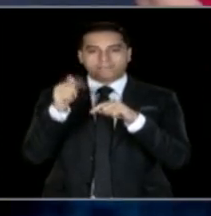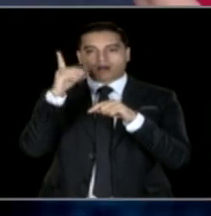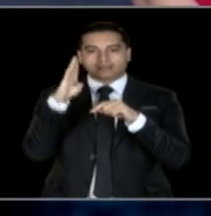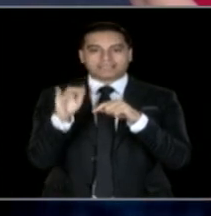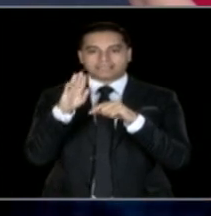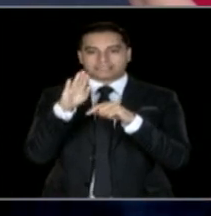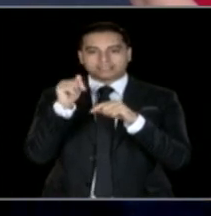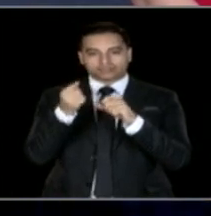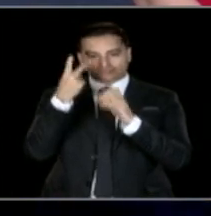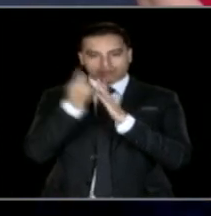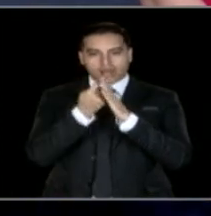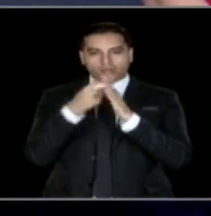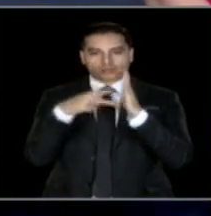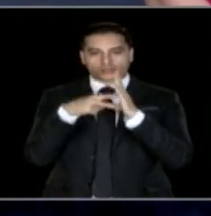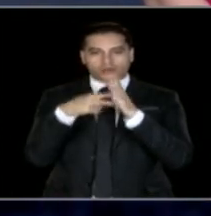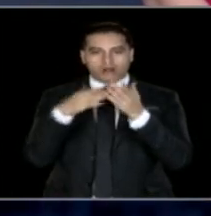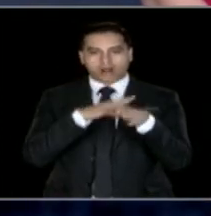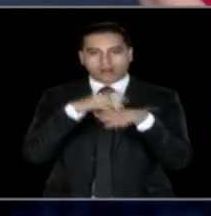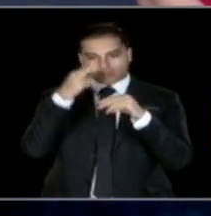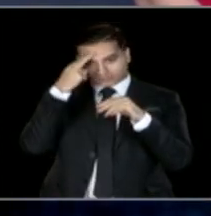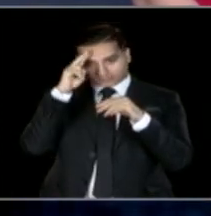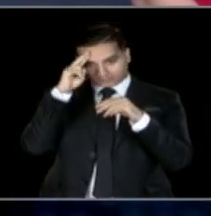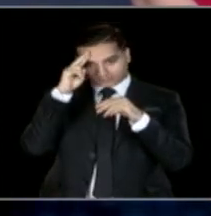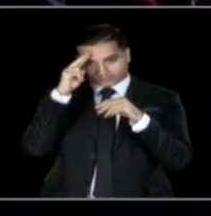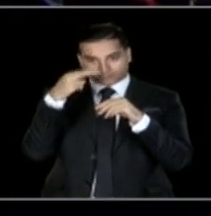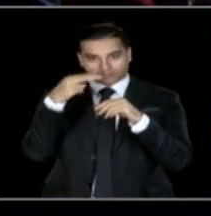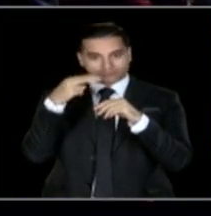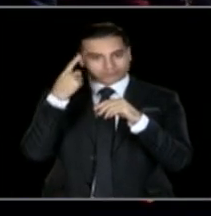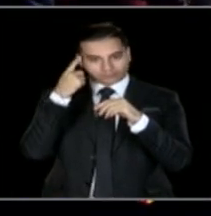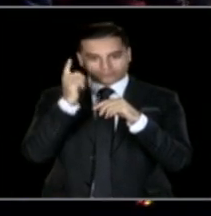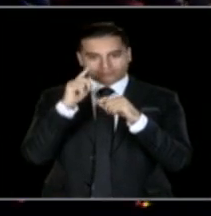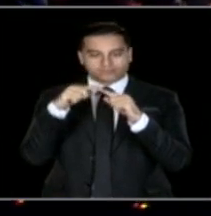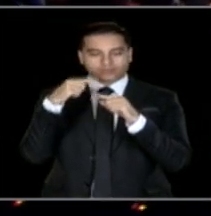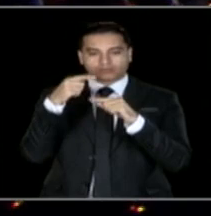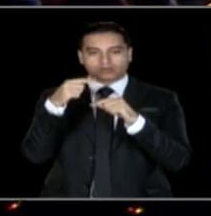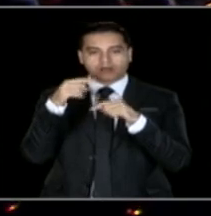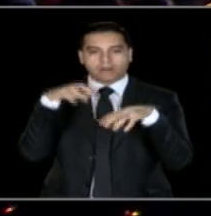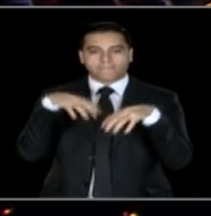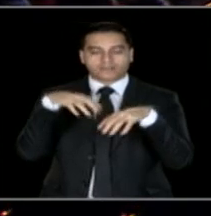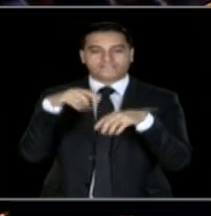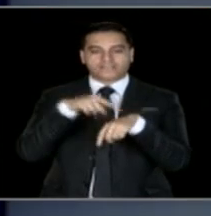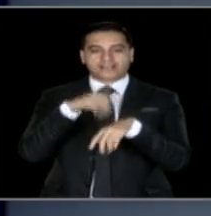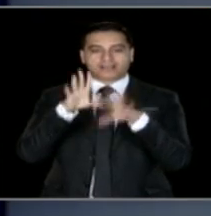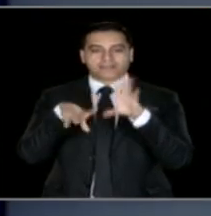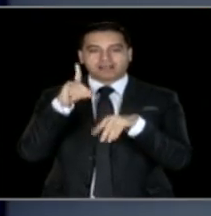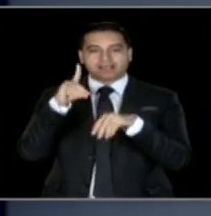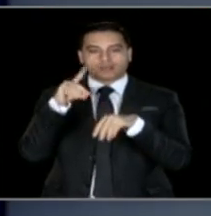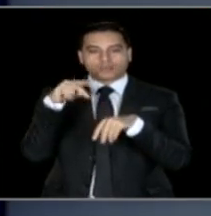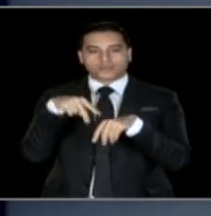قصيدة لشاعر سوري راحل، فمن هو؟ ما أعرفش. كم عدد الأمطار في 8 كيلومترات؟